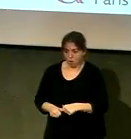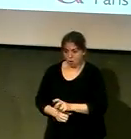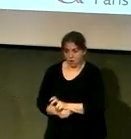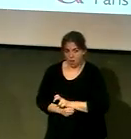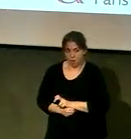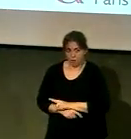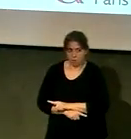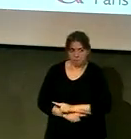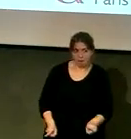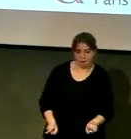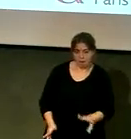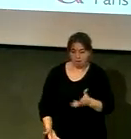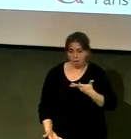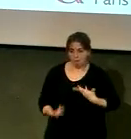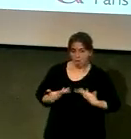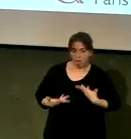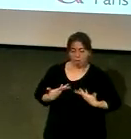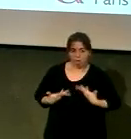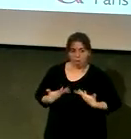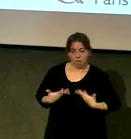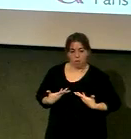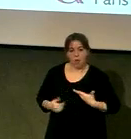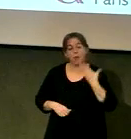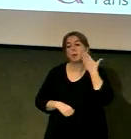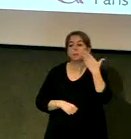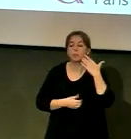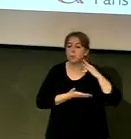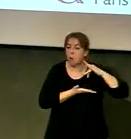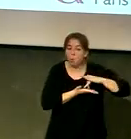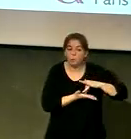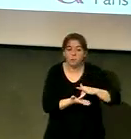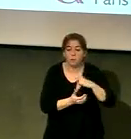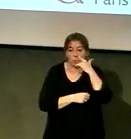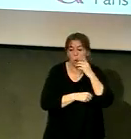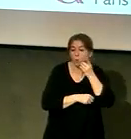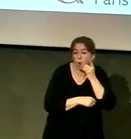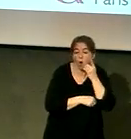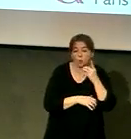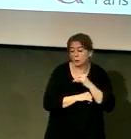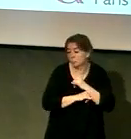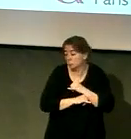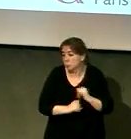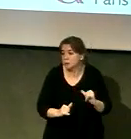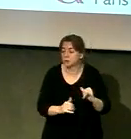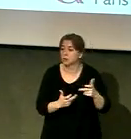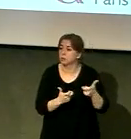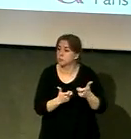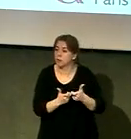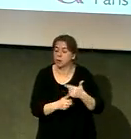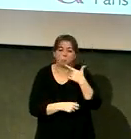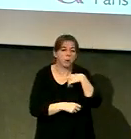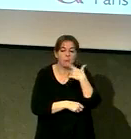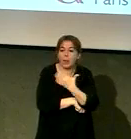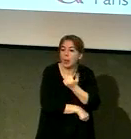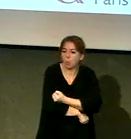dans l'addiction et dans la consommation, on va dire, de vraies toxicomanies, substances voilà, comme l'héroïne,